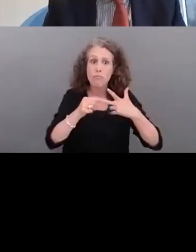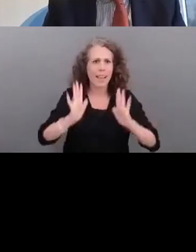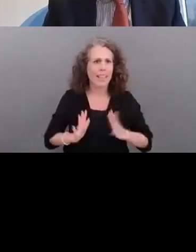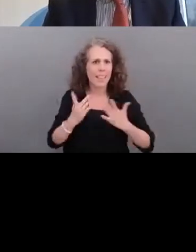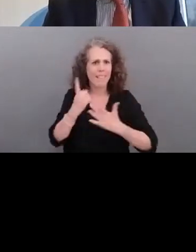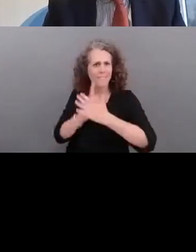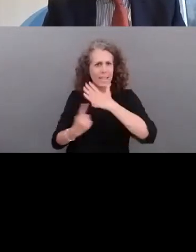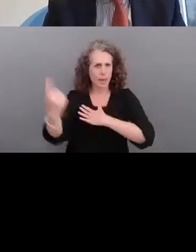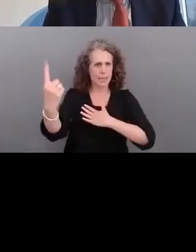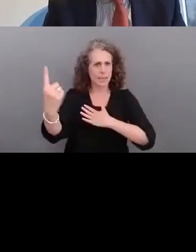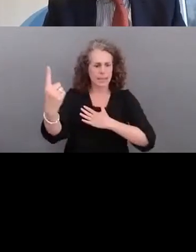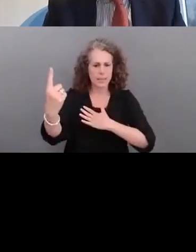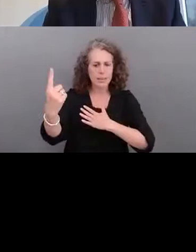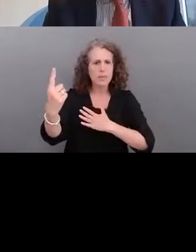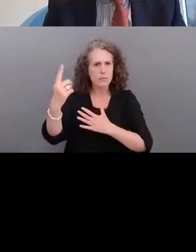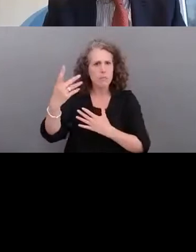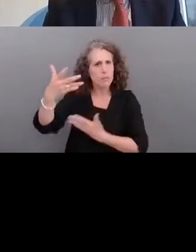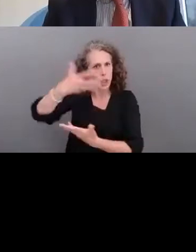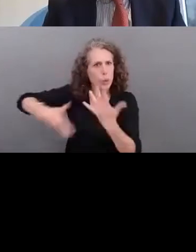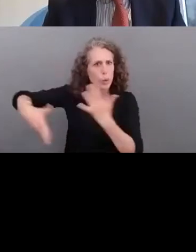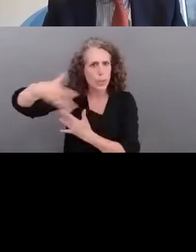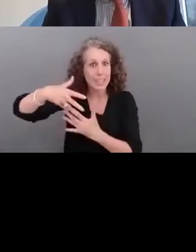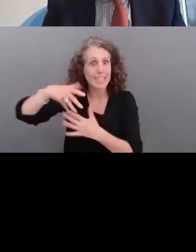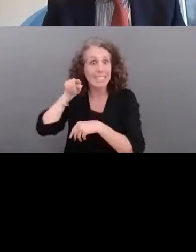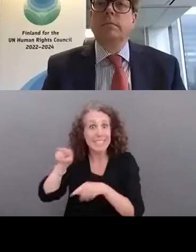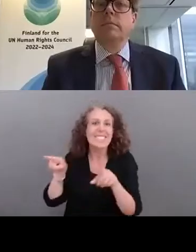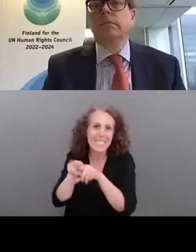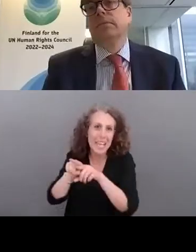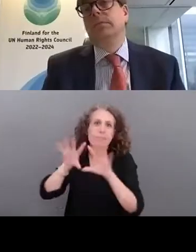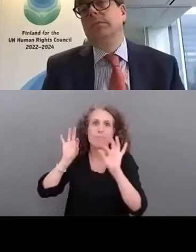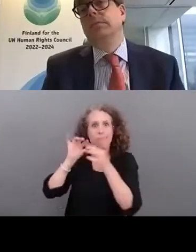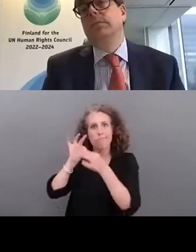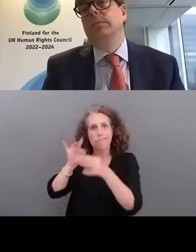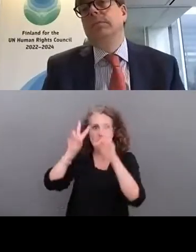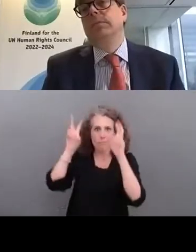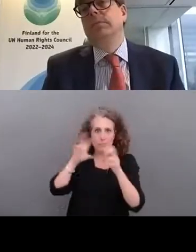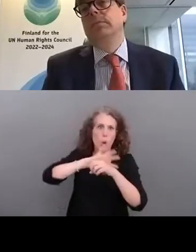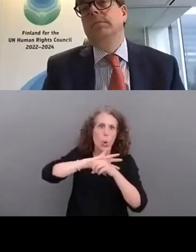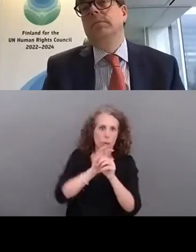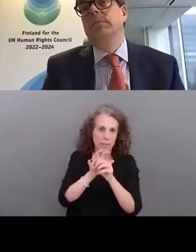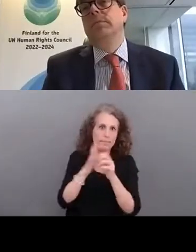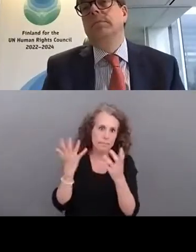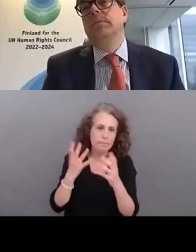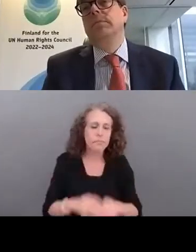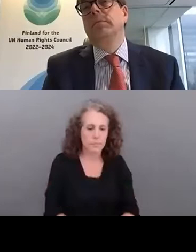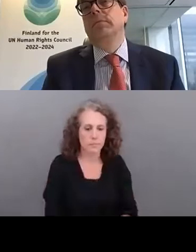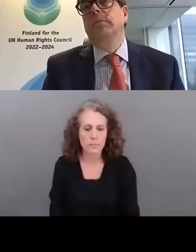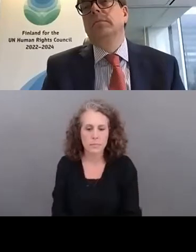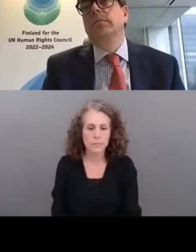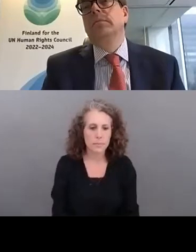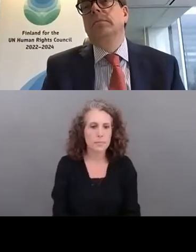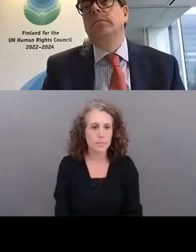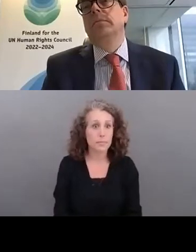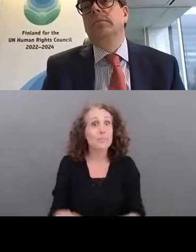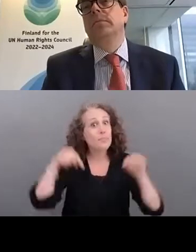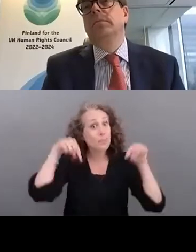la manière de vivre de manière indépendante dans les communautés dans le contexte de COVID-19 aussi.